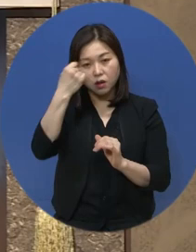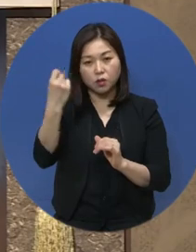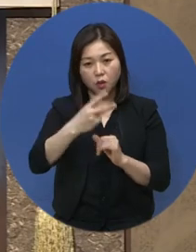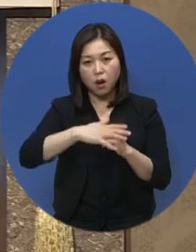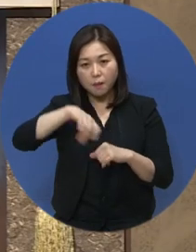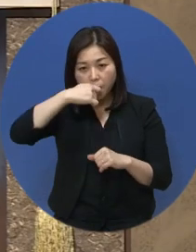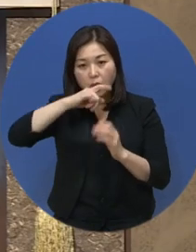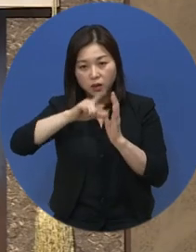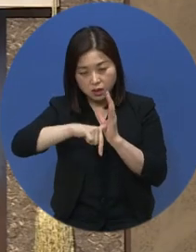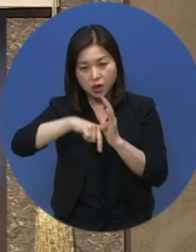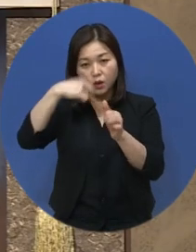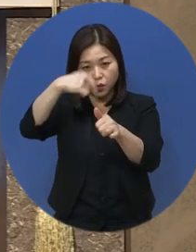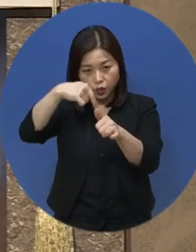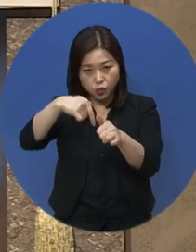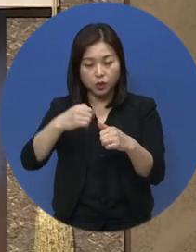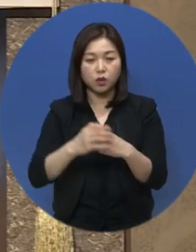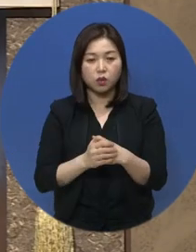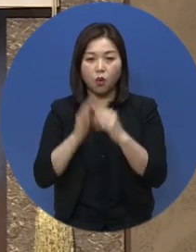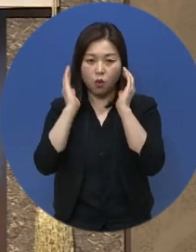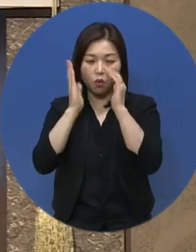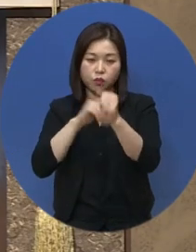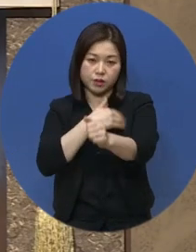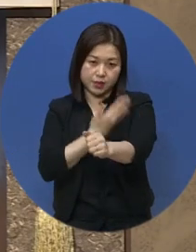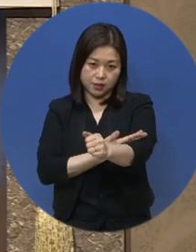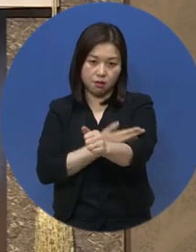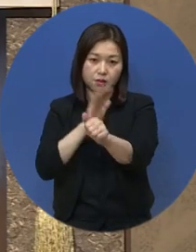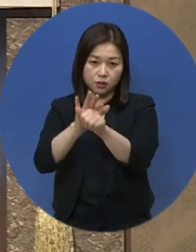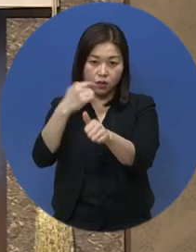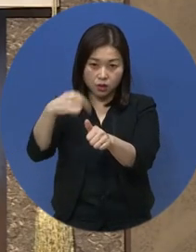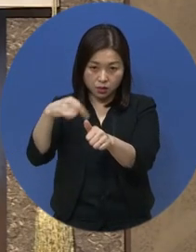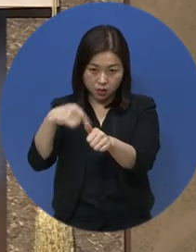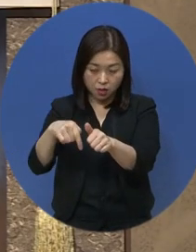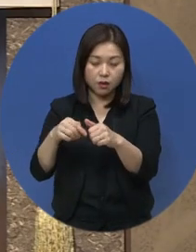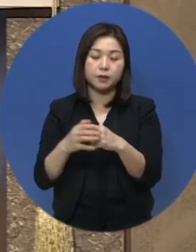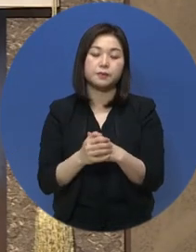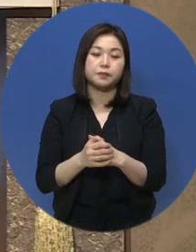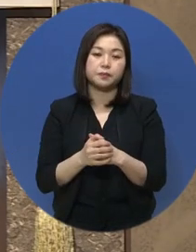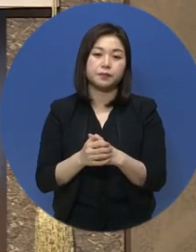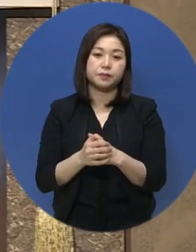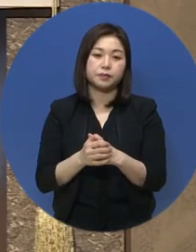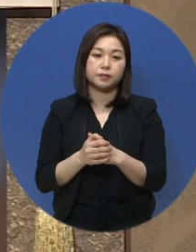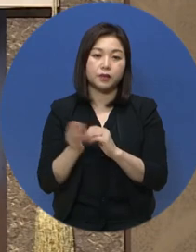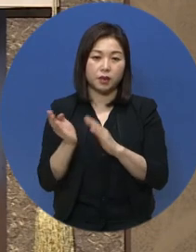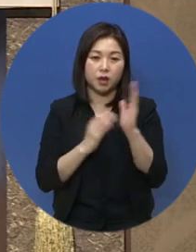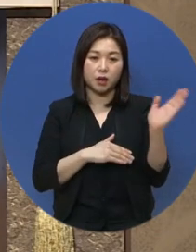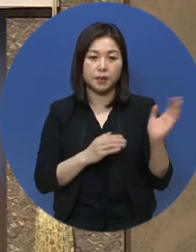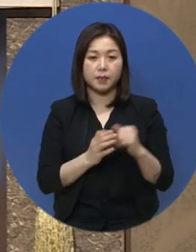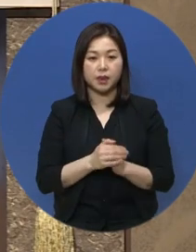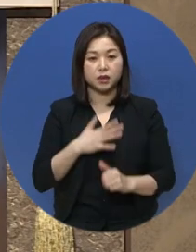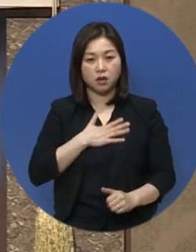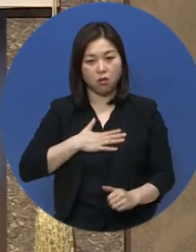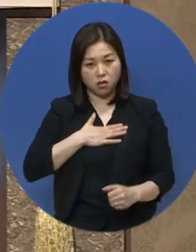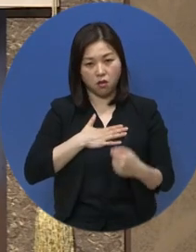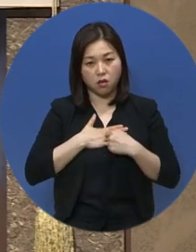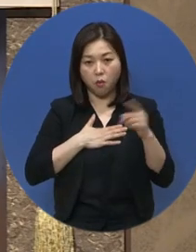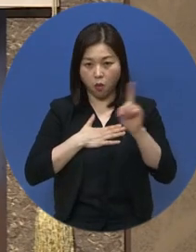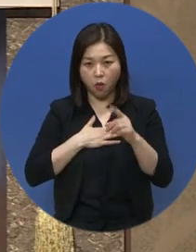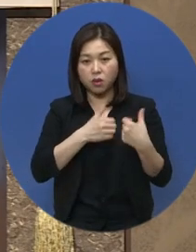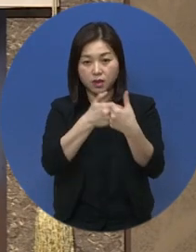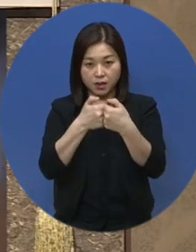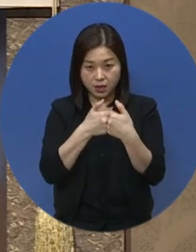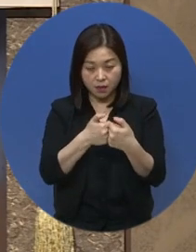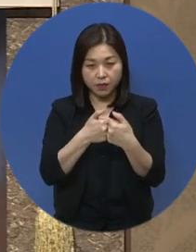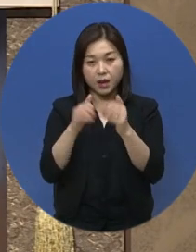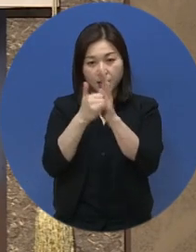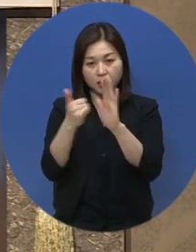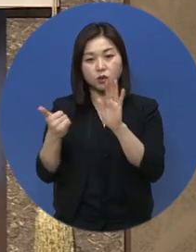교육이라든지, 또 학습 능력을 제고하는 것들을 이제 교육으로 편성될 수 있고요. 네. 그 다음에 정서라고 하면은 이제 상담이라든지